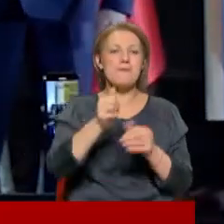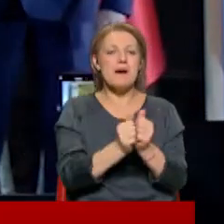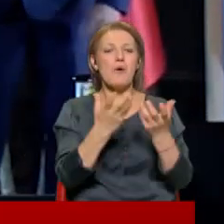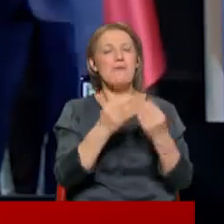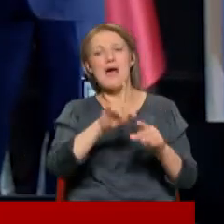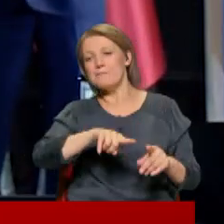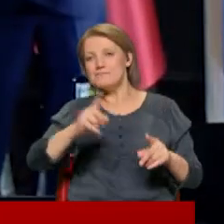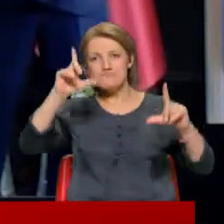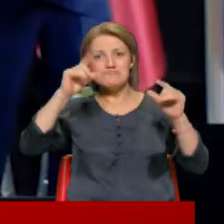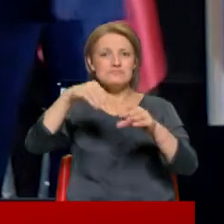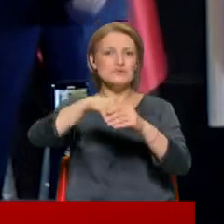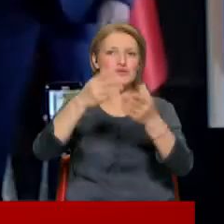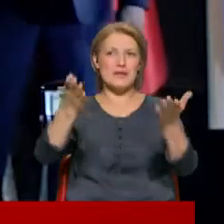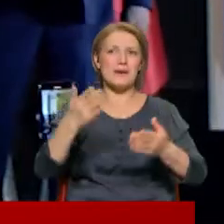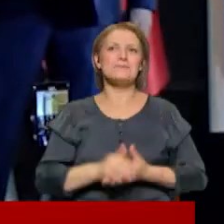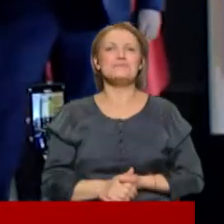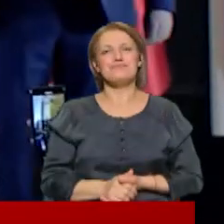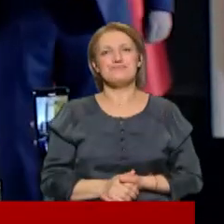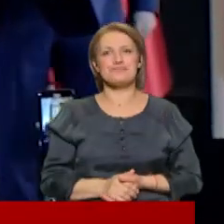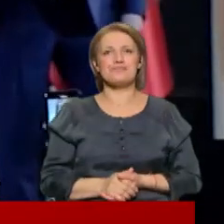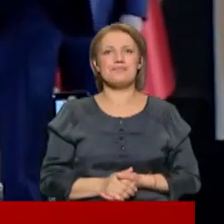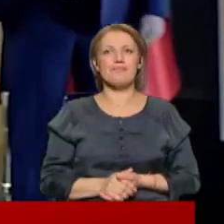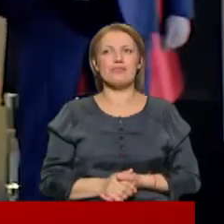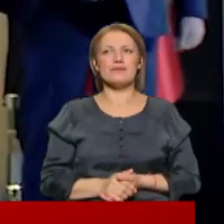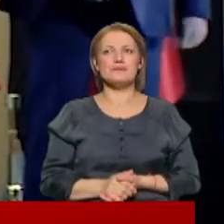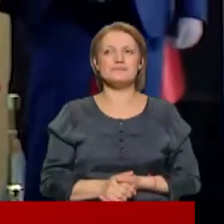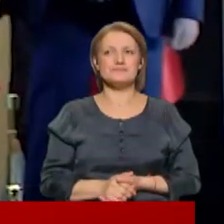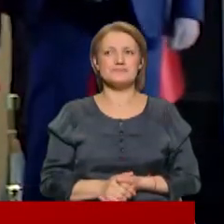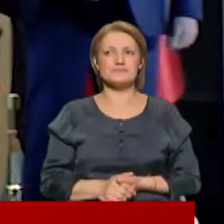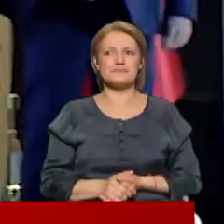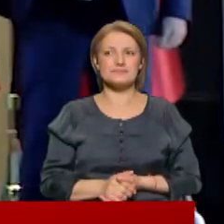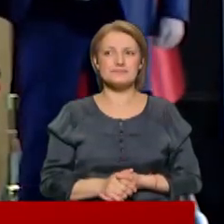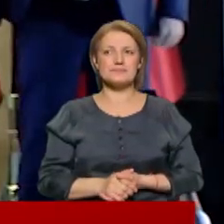karedeydi. Beraber yürüdük biz bu yollarda. Beraber ıslandık.